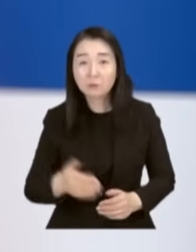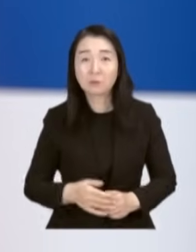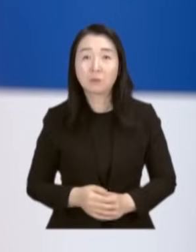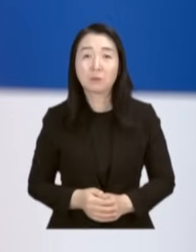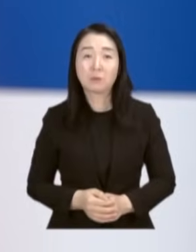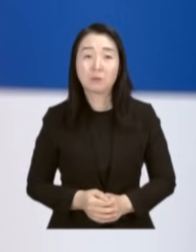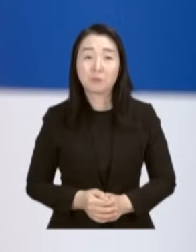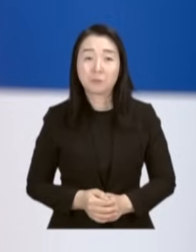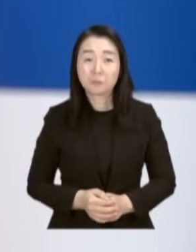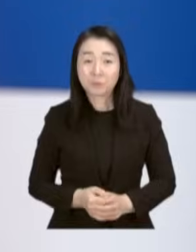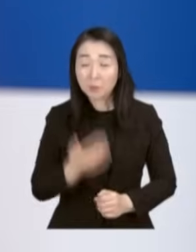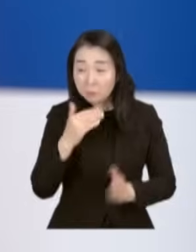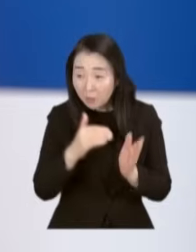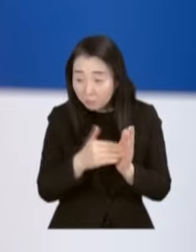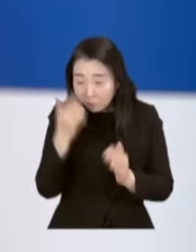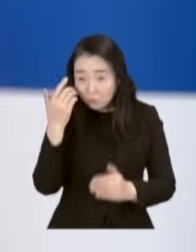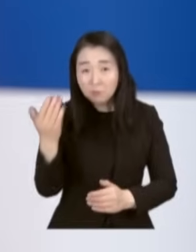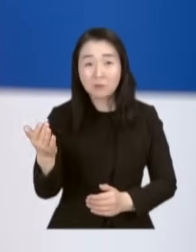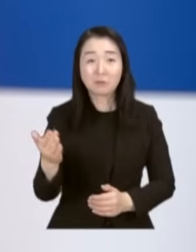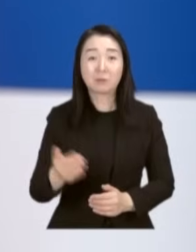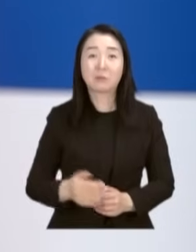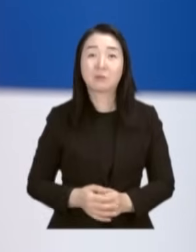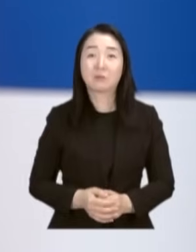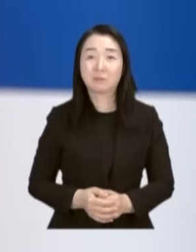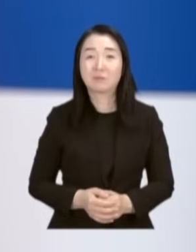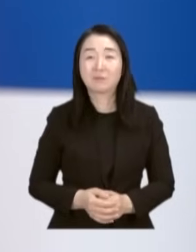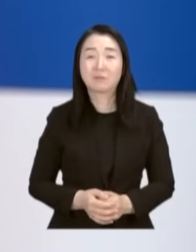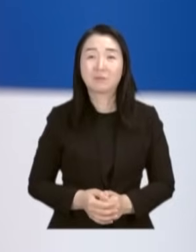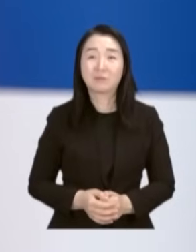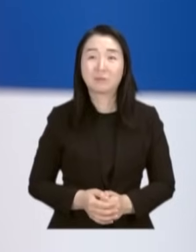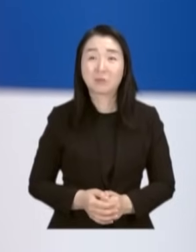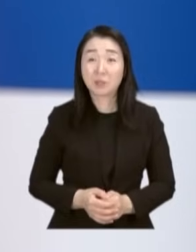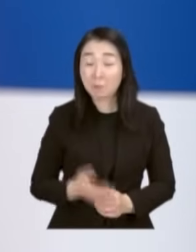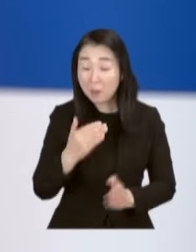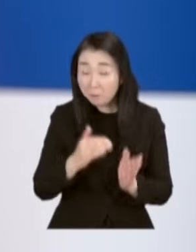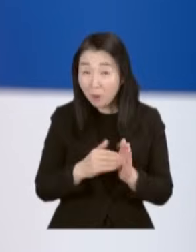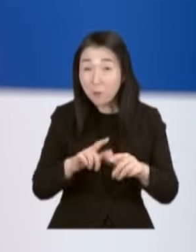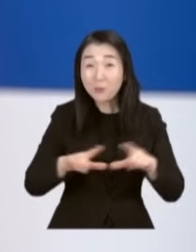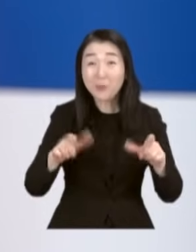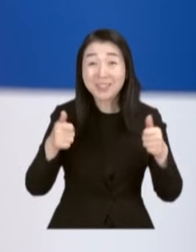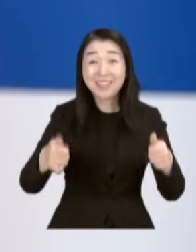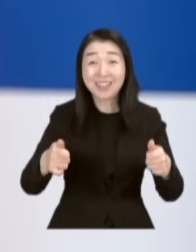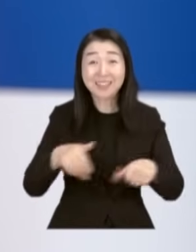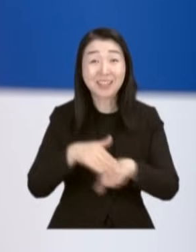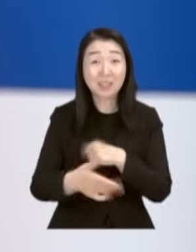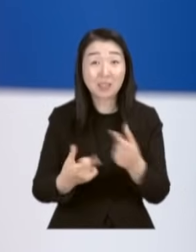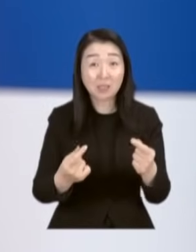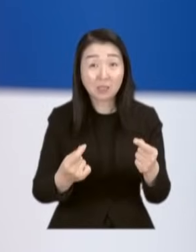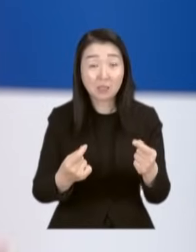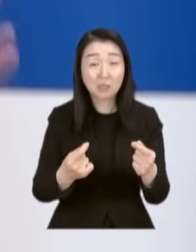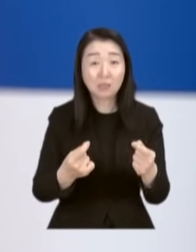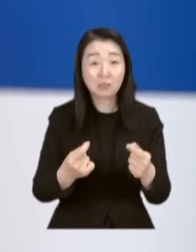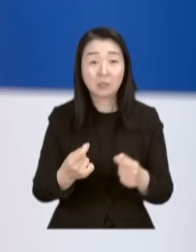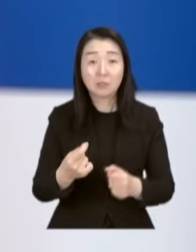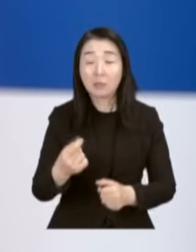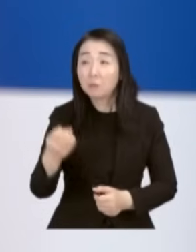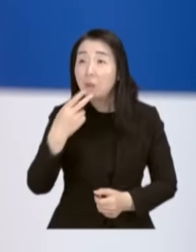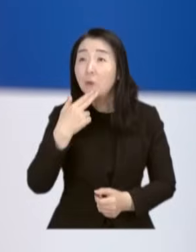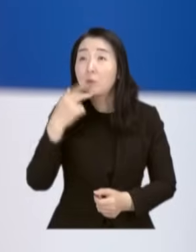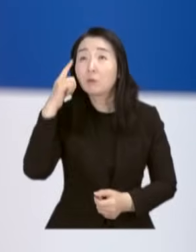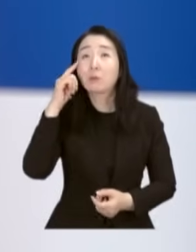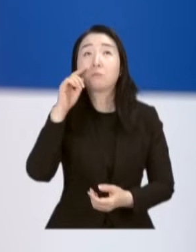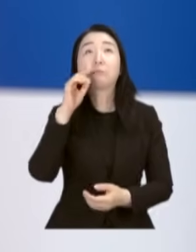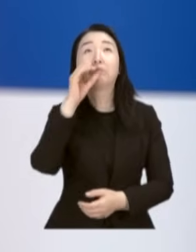라고 물어봤어요. 진지 드셨어요? 이 보통 인사가 그러잖아. 밥 먹었냐? 네네. 진지 드셨냐고. 아무 대답이